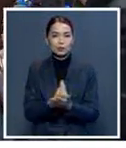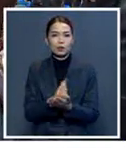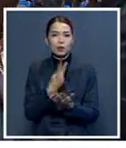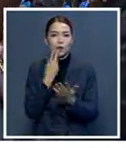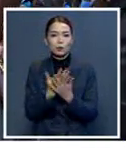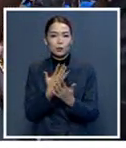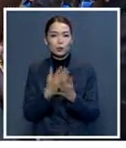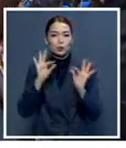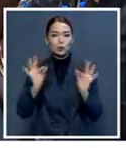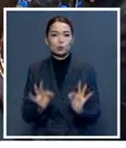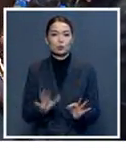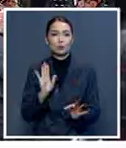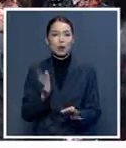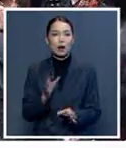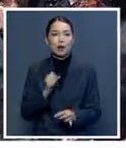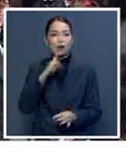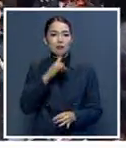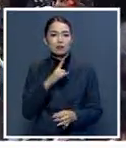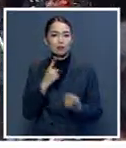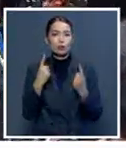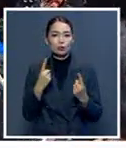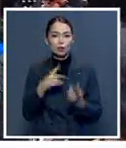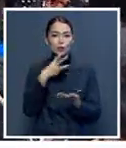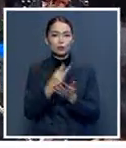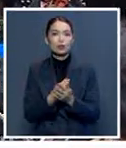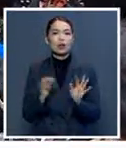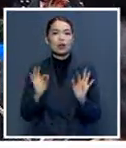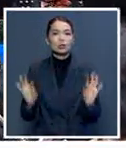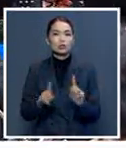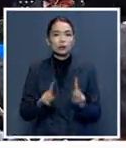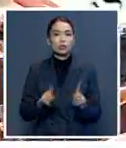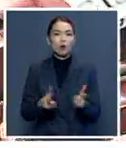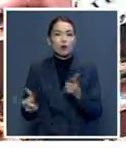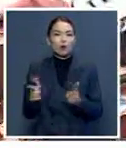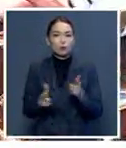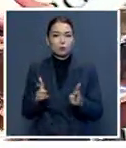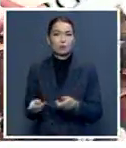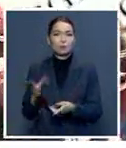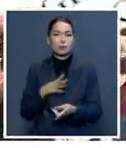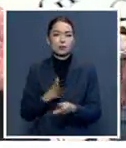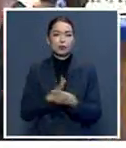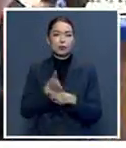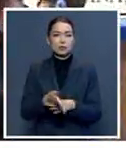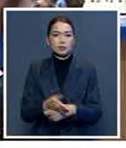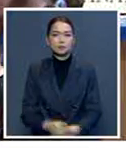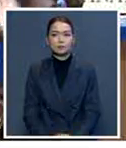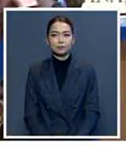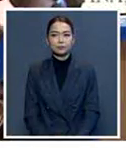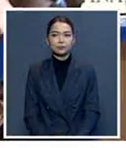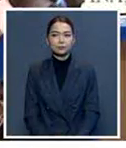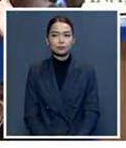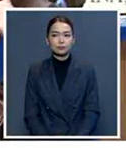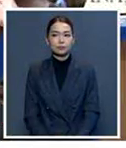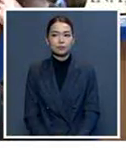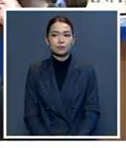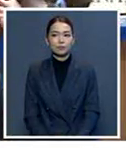шеберлігін бағаланады. Ал қазақтың ұлы тұлғасының шығармашылығына олар үлкен дайындықпен келген. Дейтін шығармасын алғаннан кейін жай